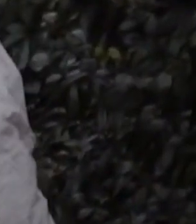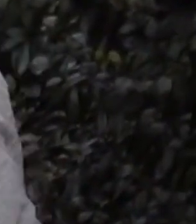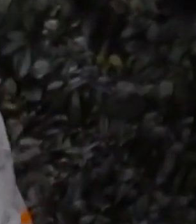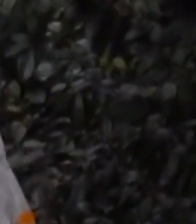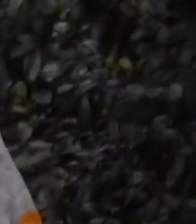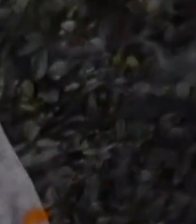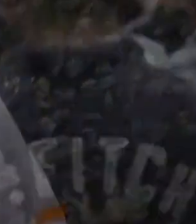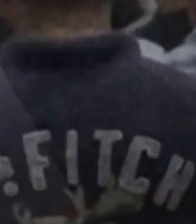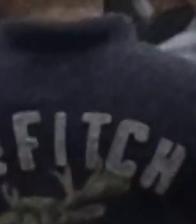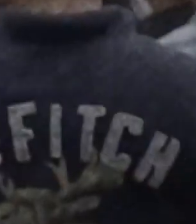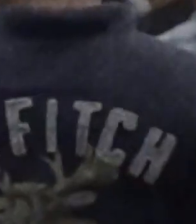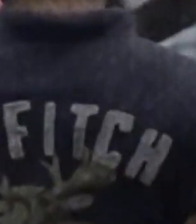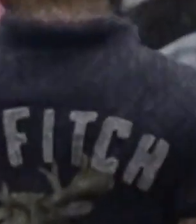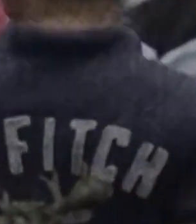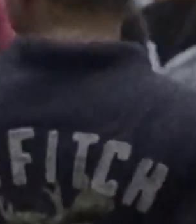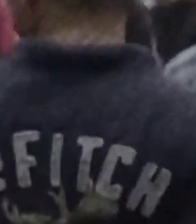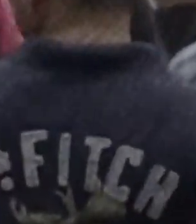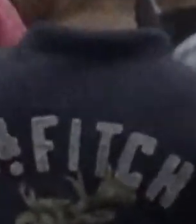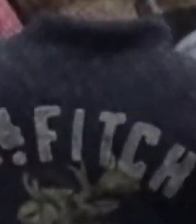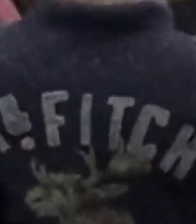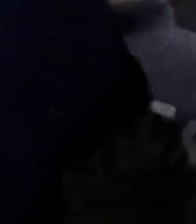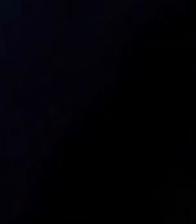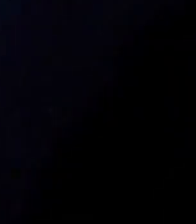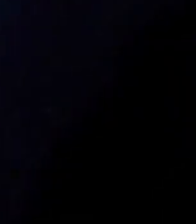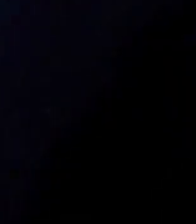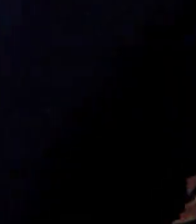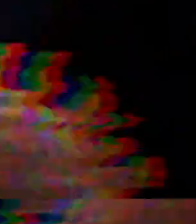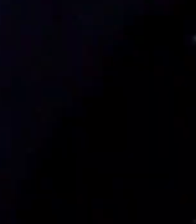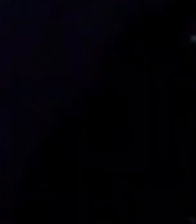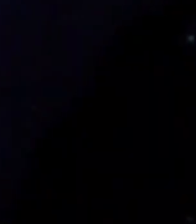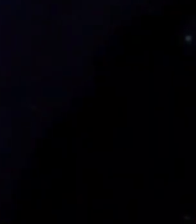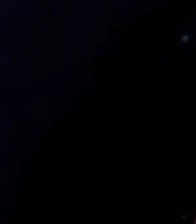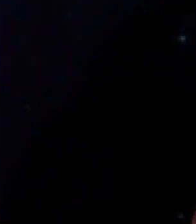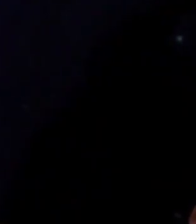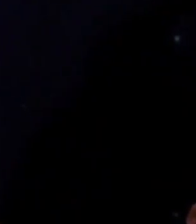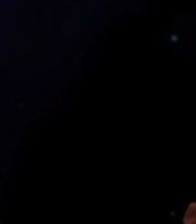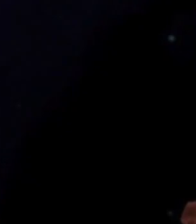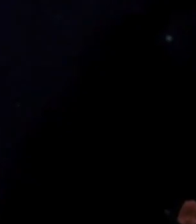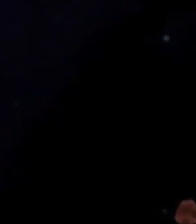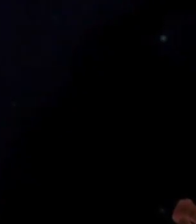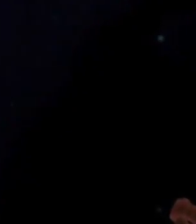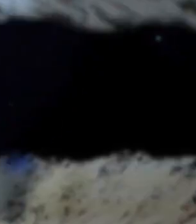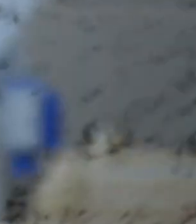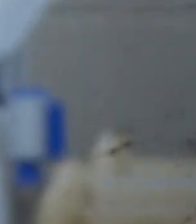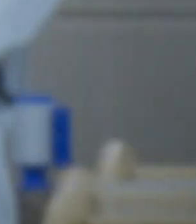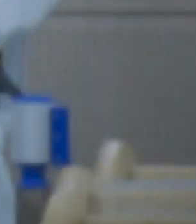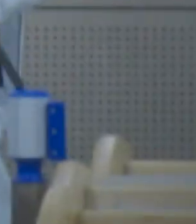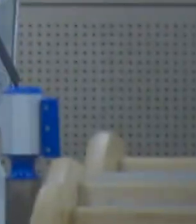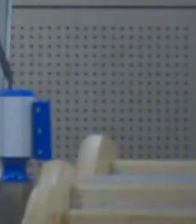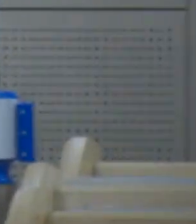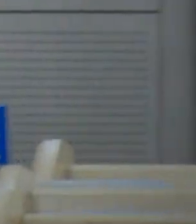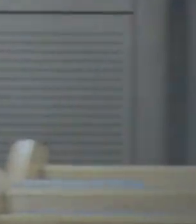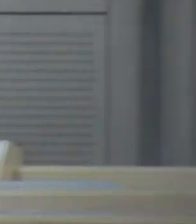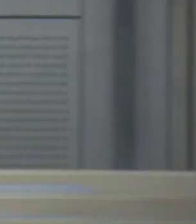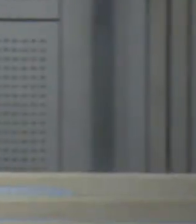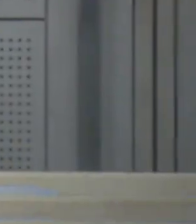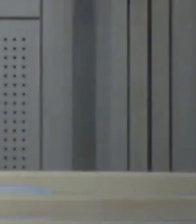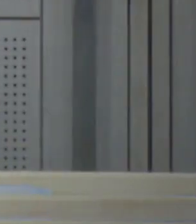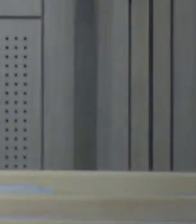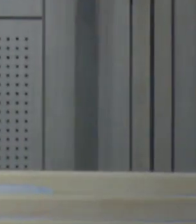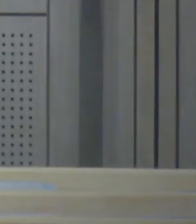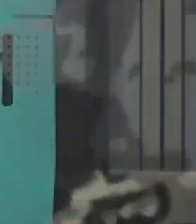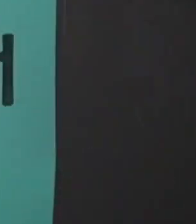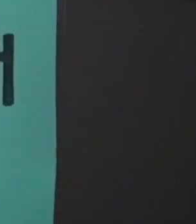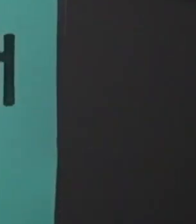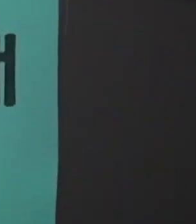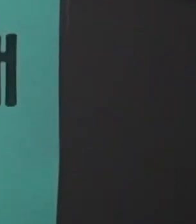2020 년 전 세계를 강타한 바이러스 코로나 길 2 함께 모여 예배할 수 없는 초유의 상황